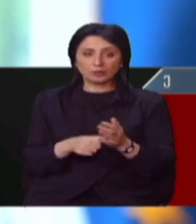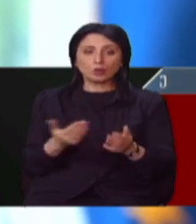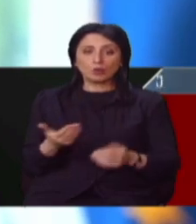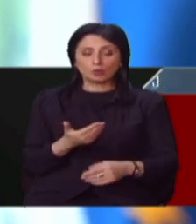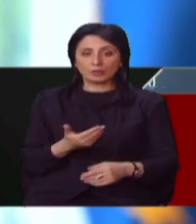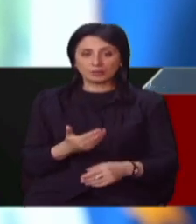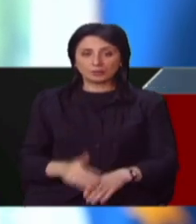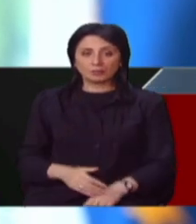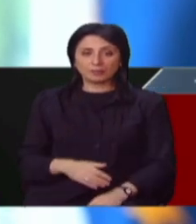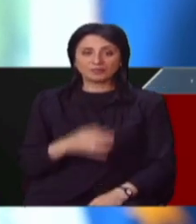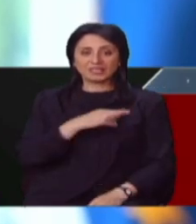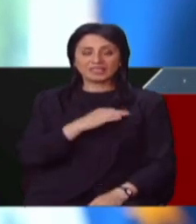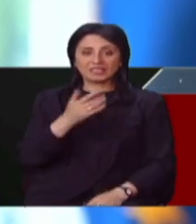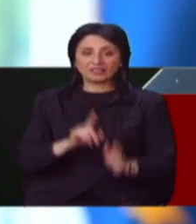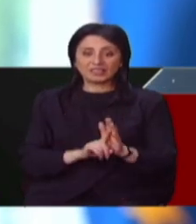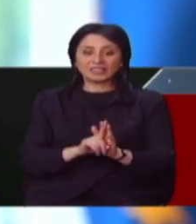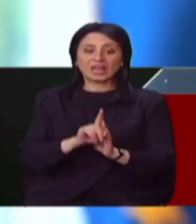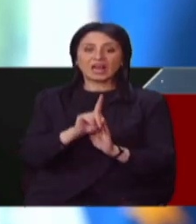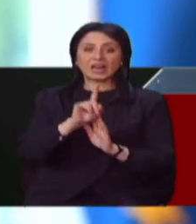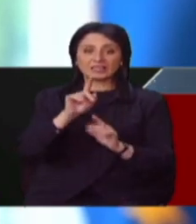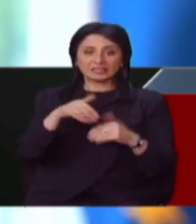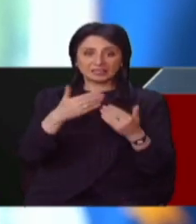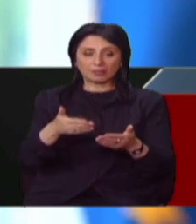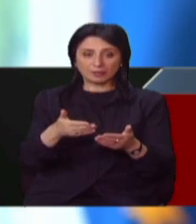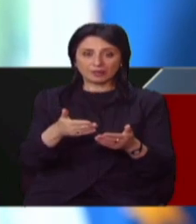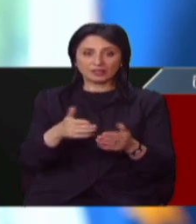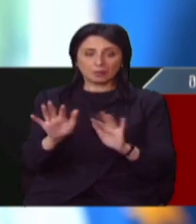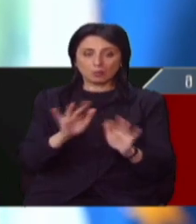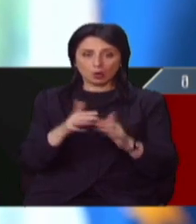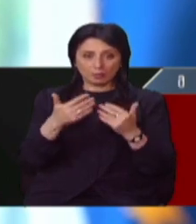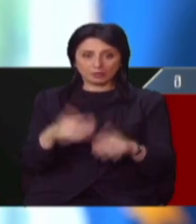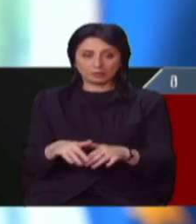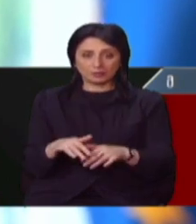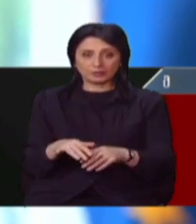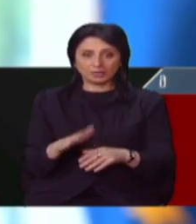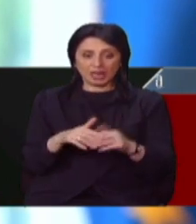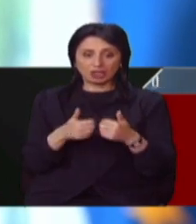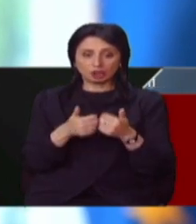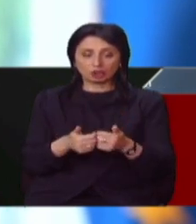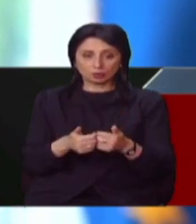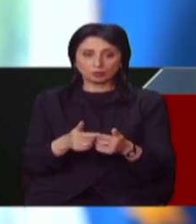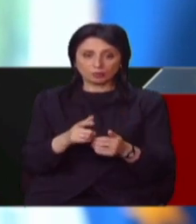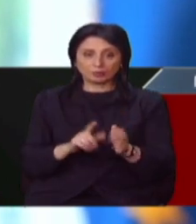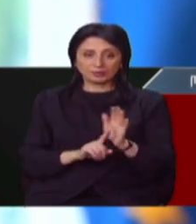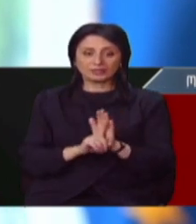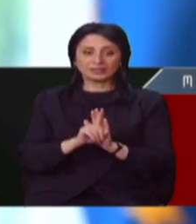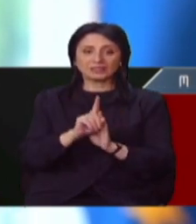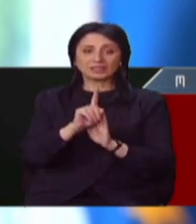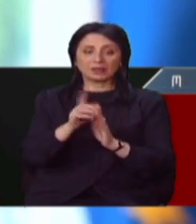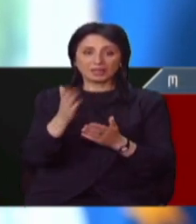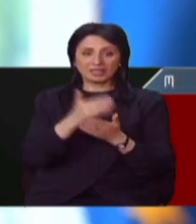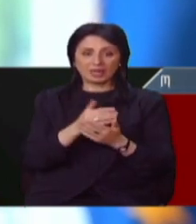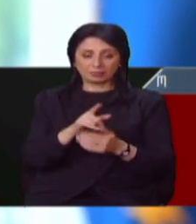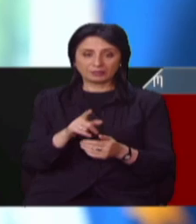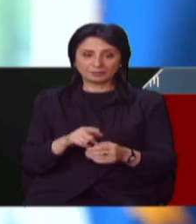რომელიც სააგენტოს დაარსებიდან პრინციპში მოქმედებს და ხელს უწყობს სტარტაპებს საწყის ეტაპზე